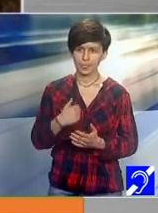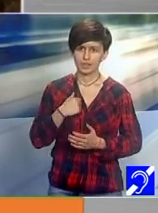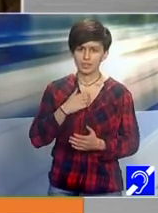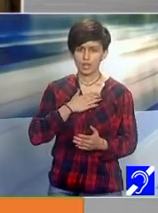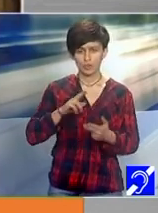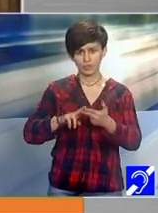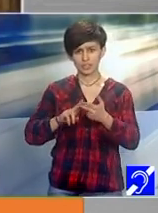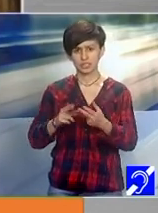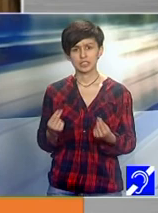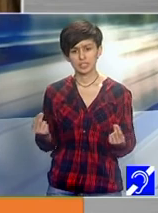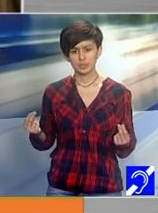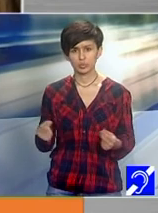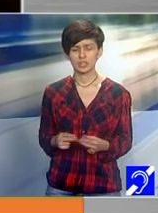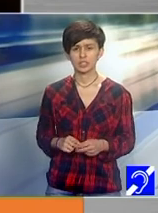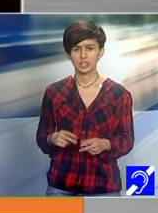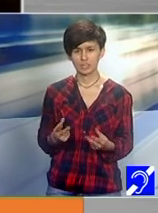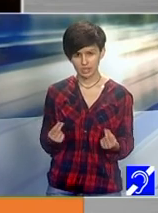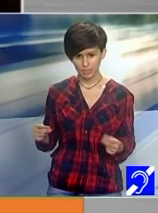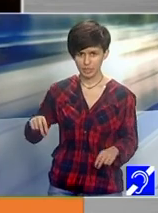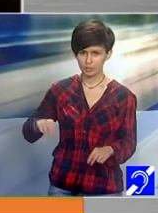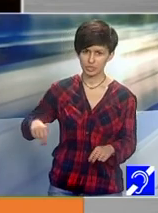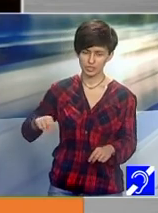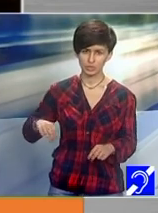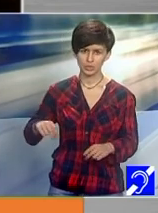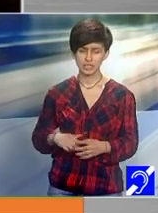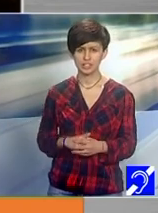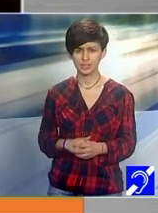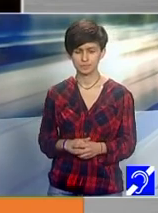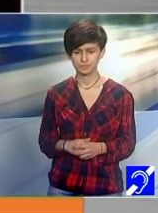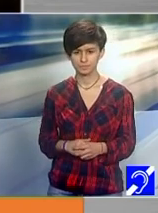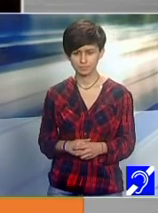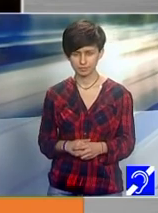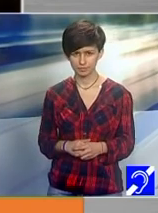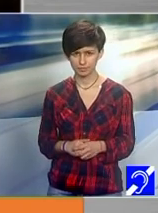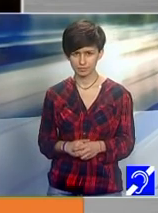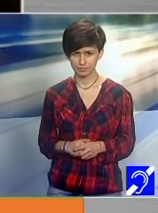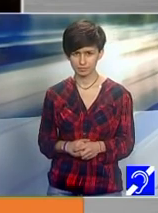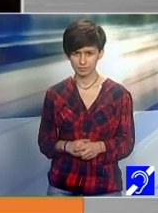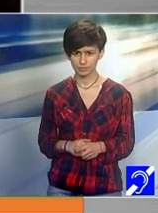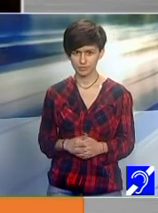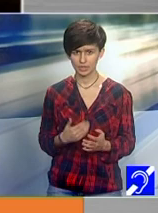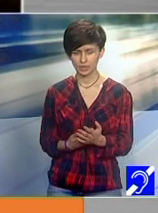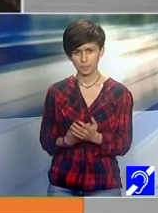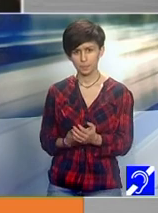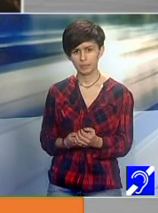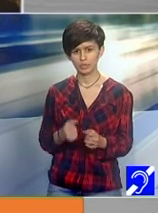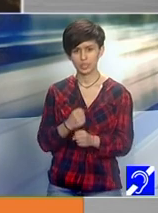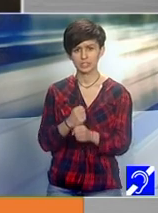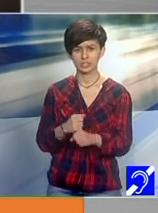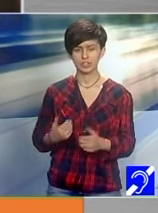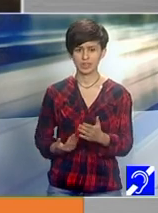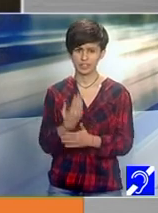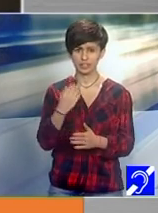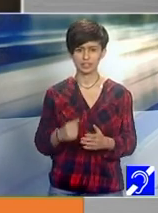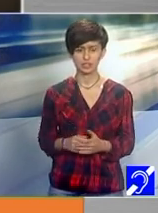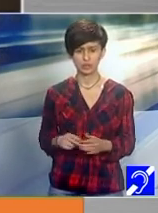și în județul Mureș, și în Bihor, și în alte județe sălași, ca să se constituie noi cooperative și